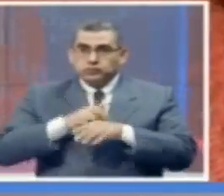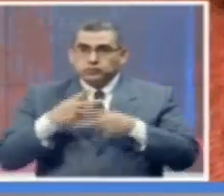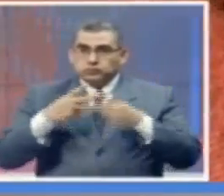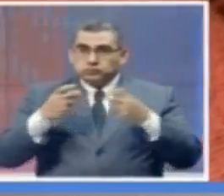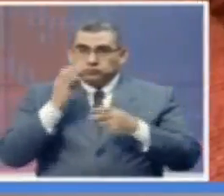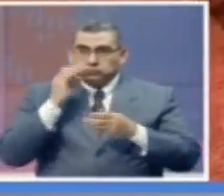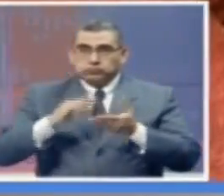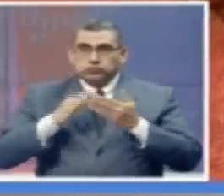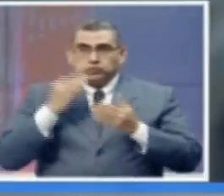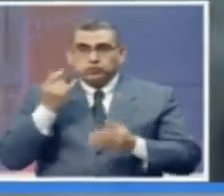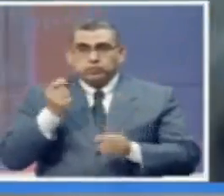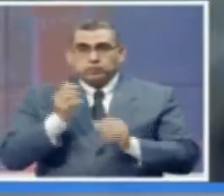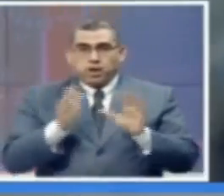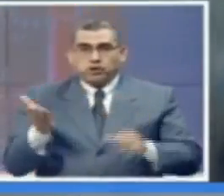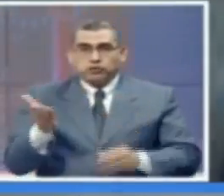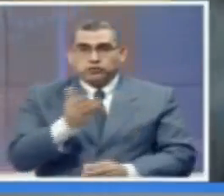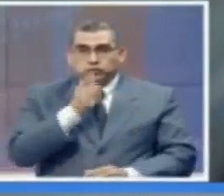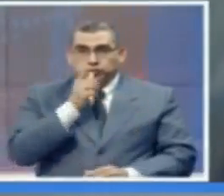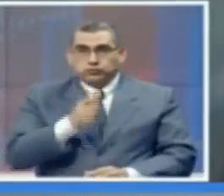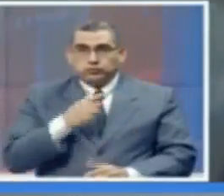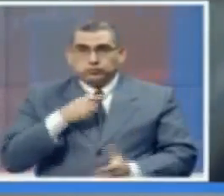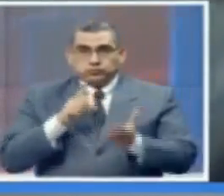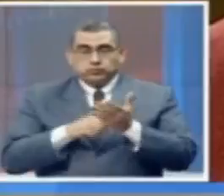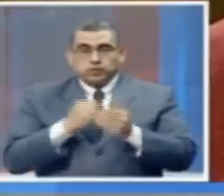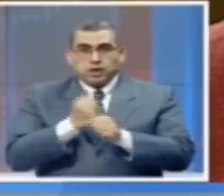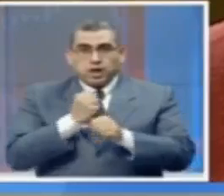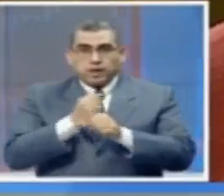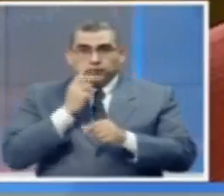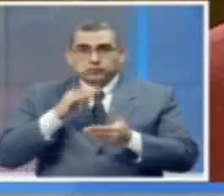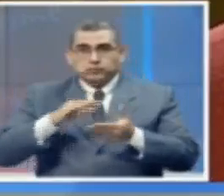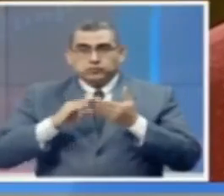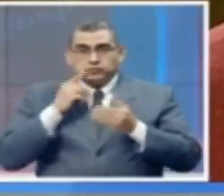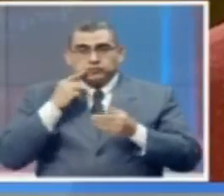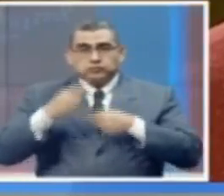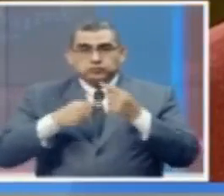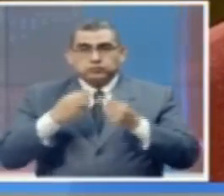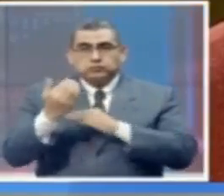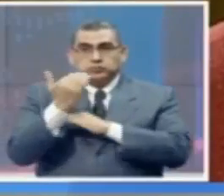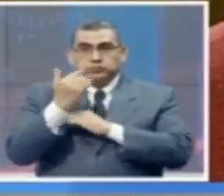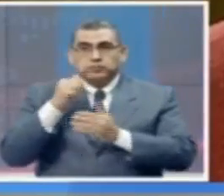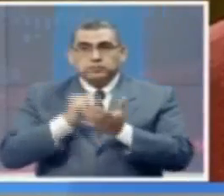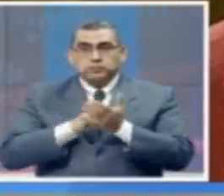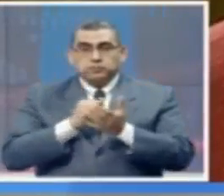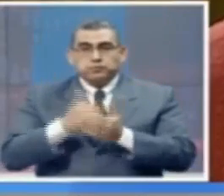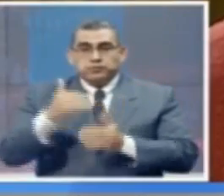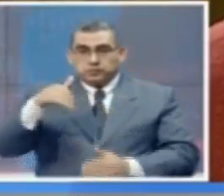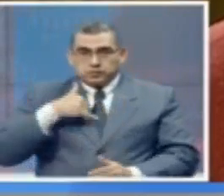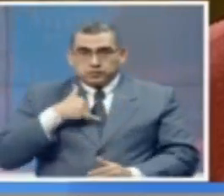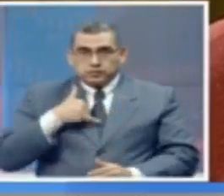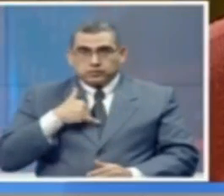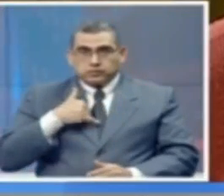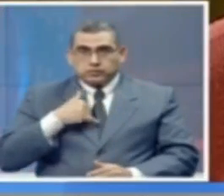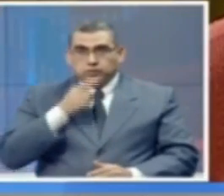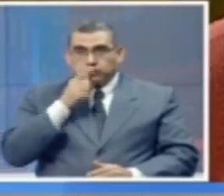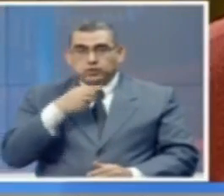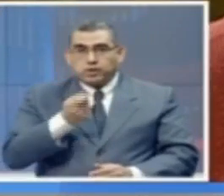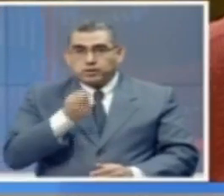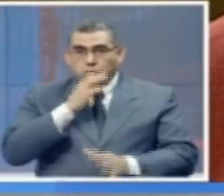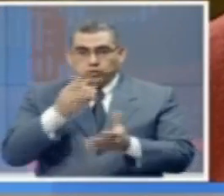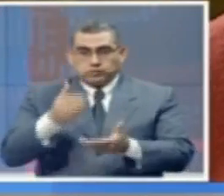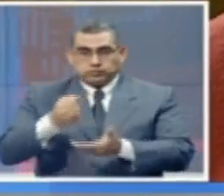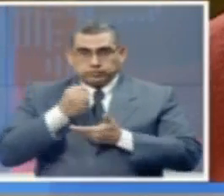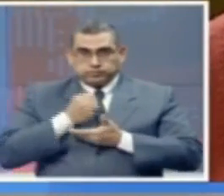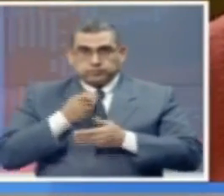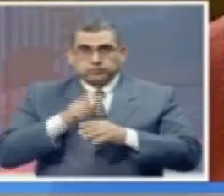وعلاجية بالمجان. بنشكر طبعا المبادرة دي حضرتك، لأن هم تواصلوا معنا وجلنا لحد البيت وتم صرف العلاج بتاعنا